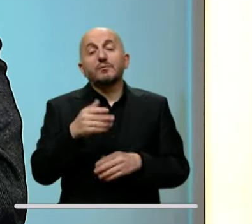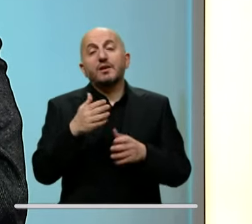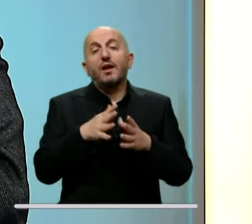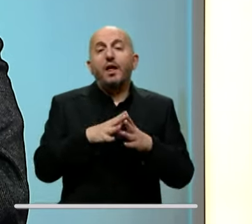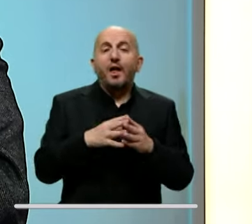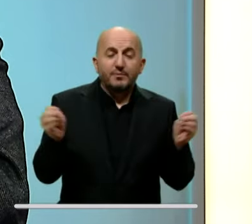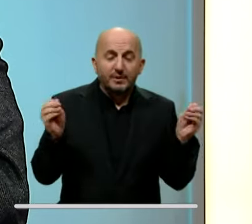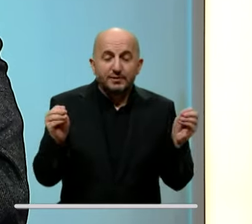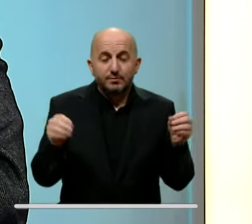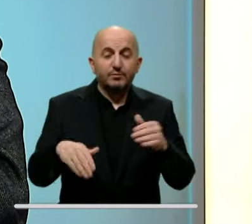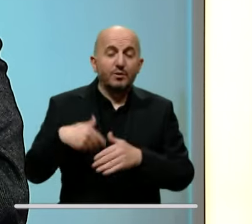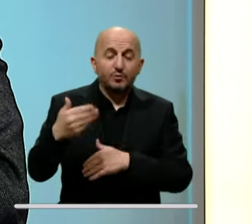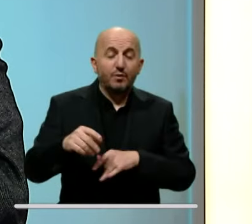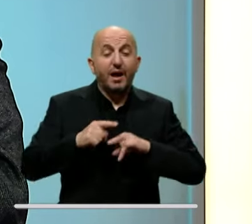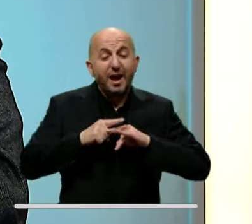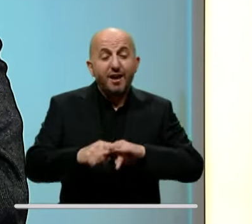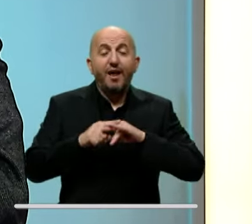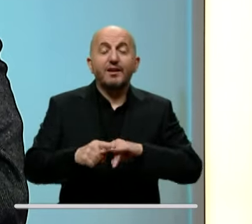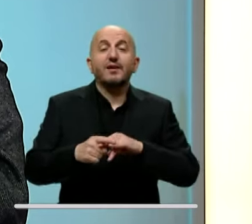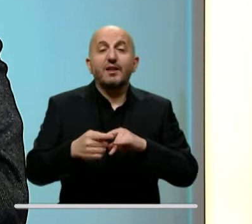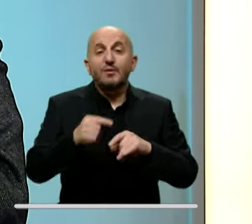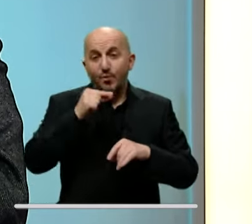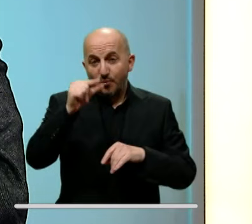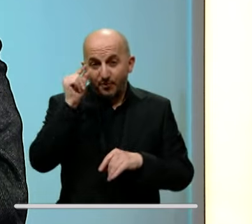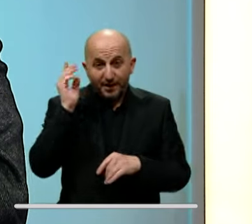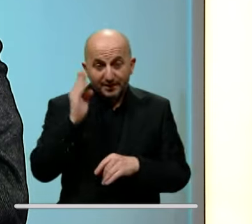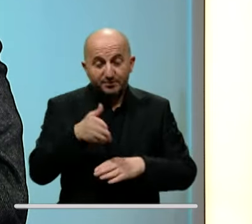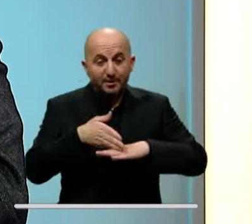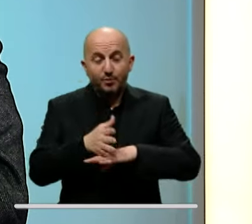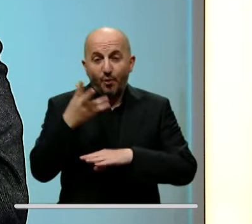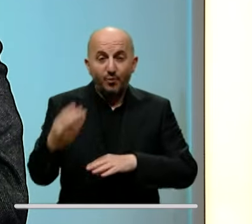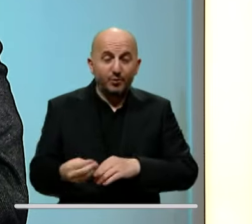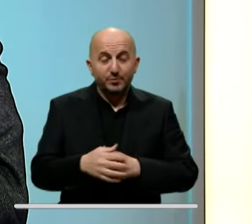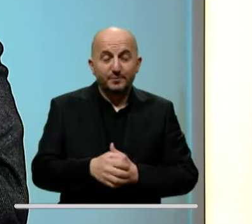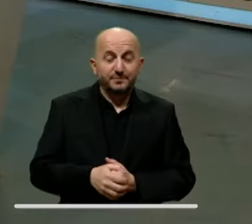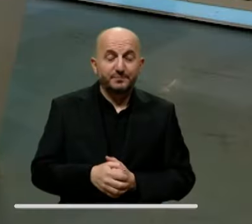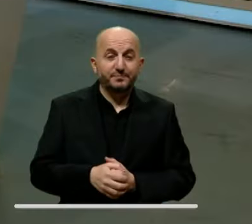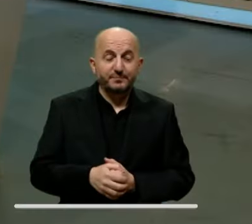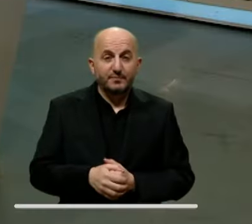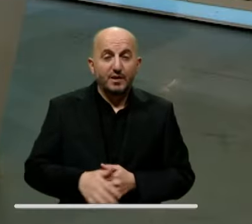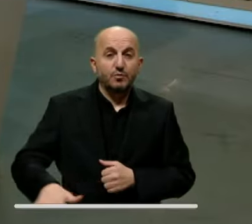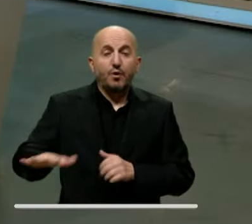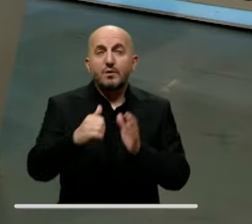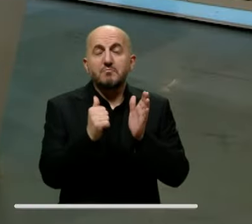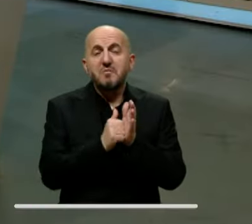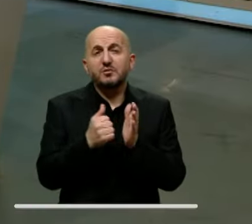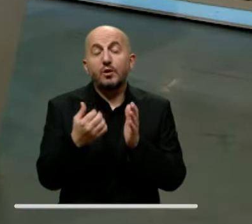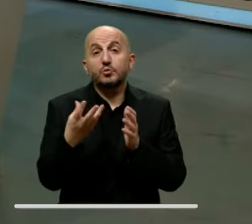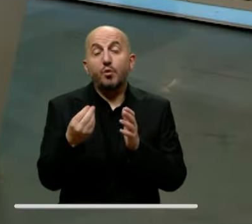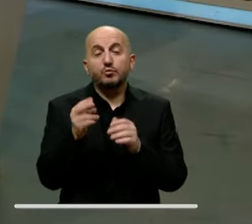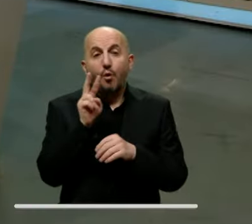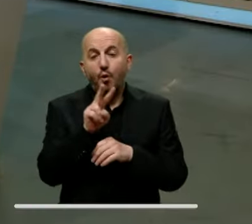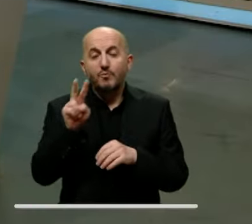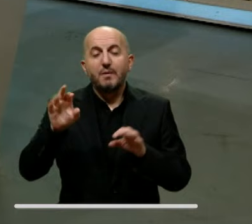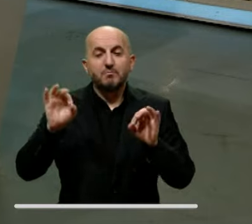edip Ondan sonra helallik alıp ümreye gitmeleri doğru olur inşallah Şimdi sosyal medyada çokça bu aralar görmeye